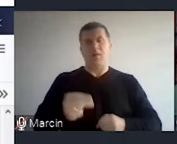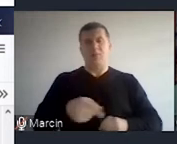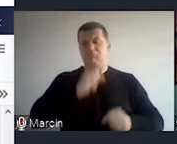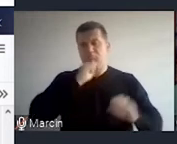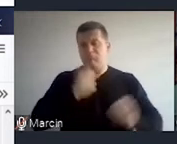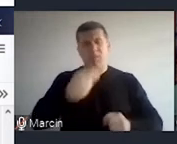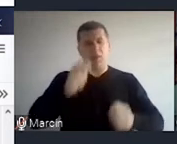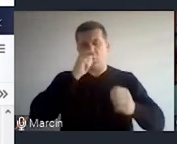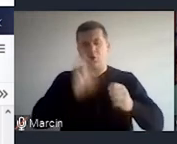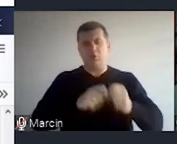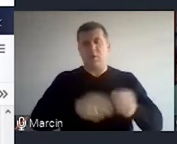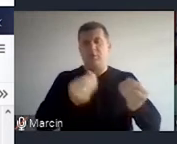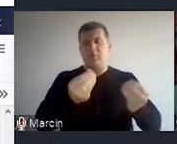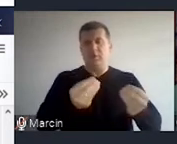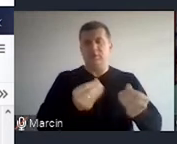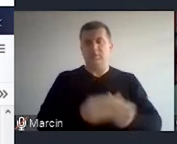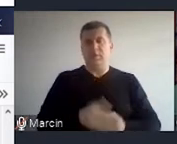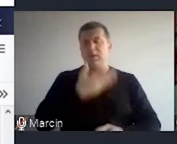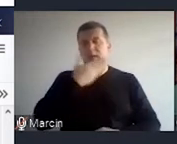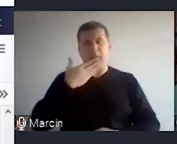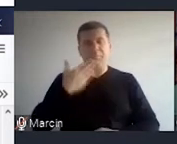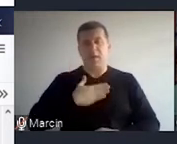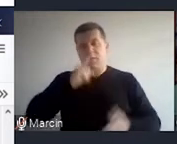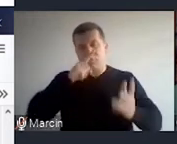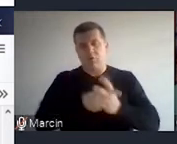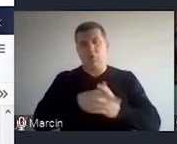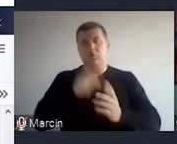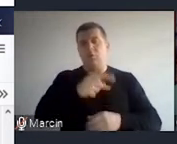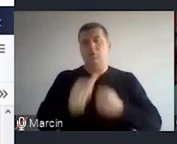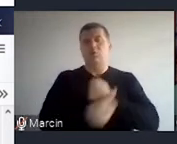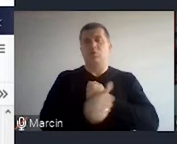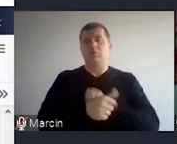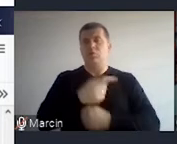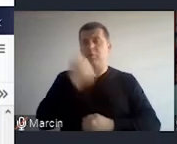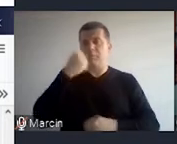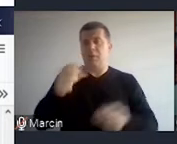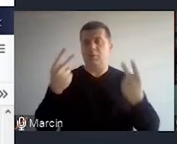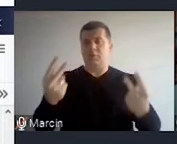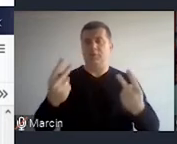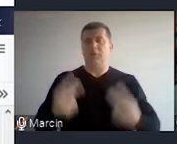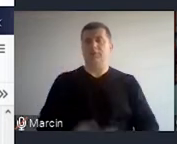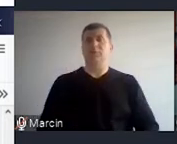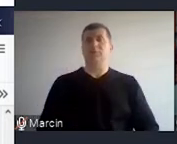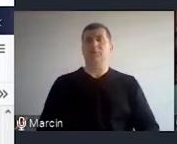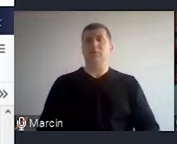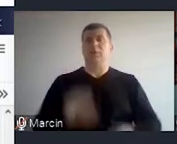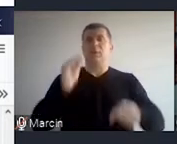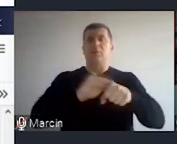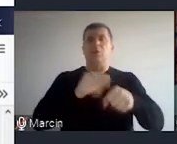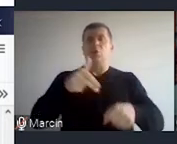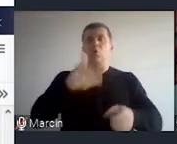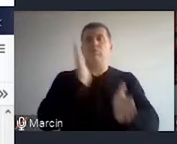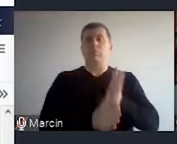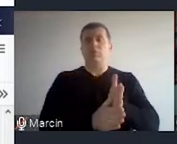kontroli na poziomie dokumentów finansowych. Nie ma wglądu w te dokumenty. To jest bardzo ważne w metodach